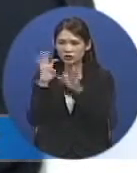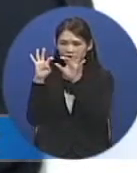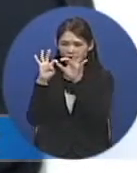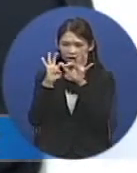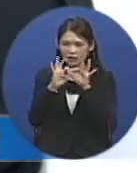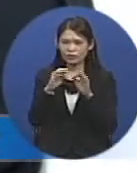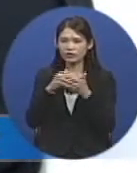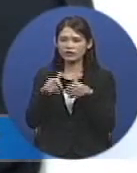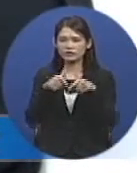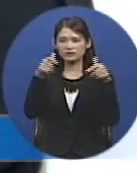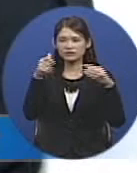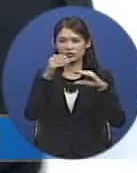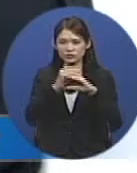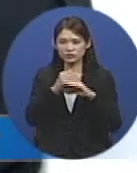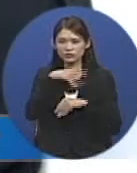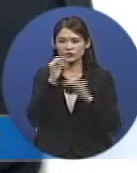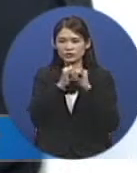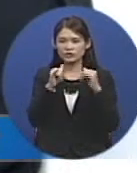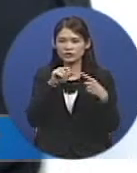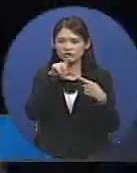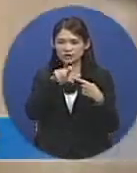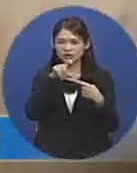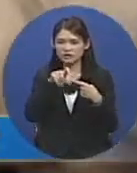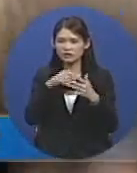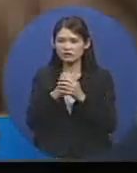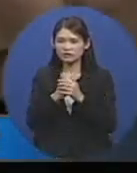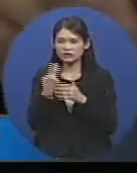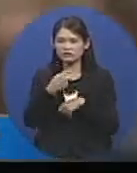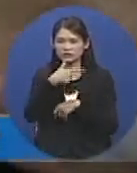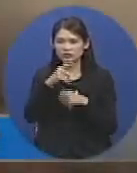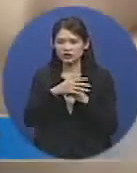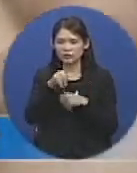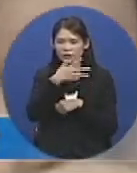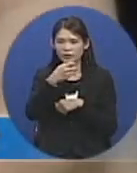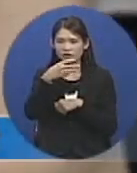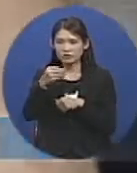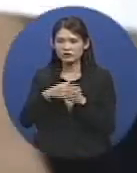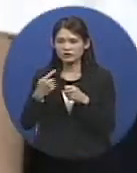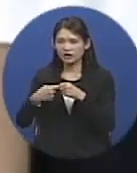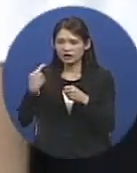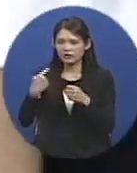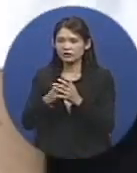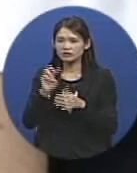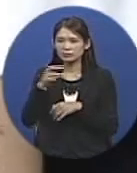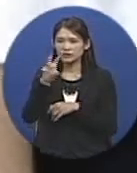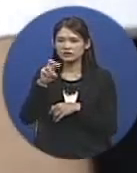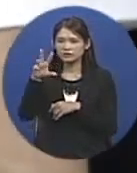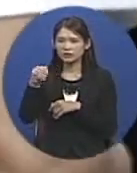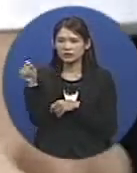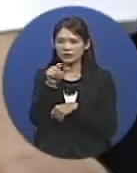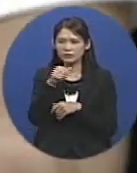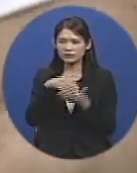꾸준히 늘어났고 노인 1인당 연평균 진료비도 2006년 180만 원에서 지난해 322만 원으로